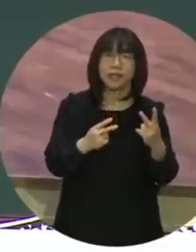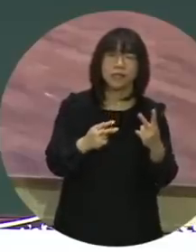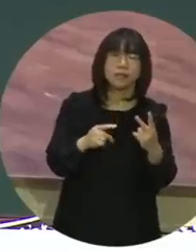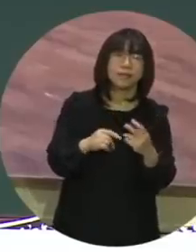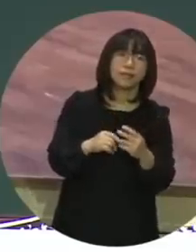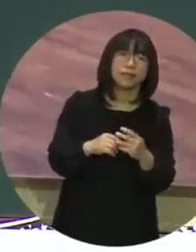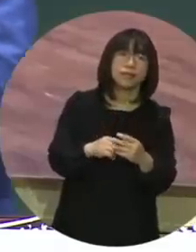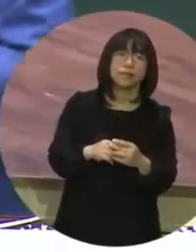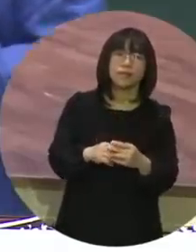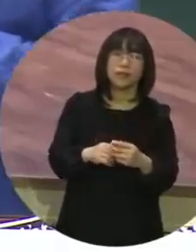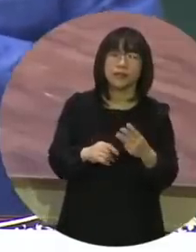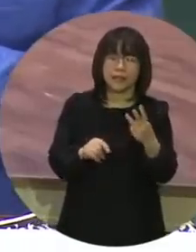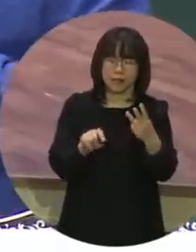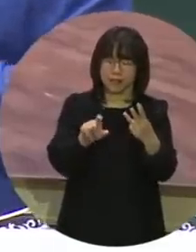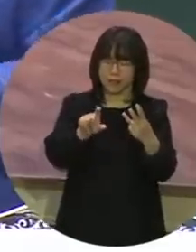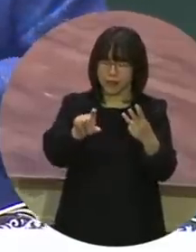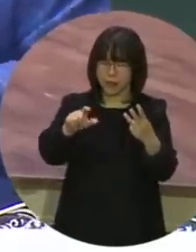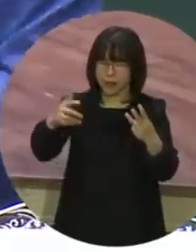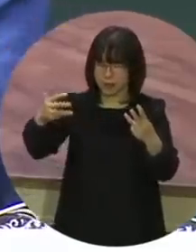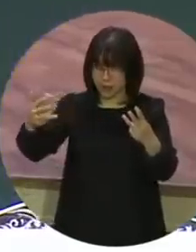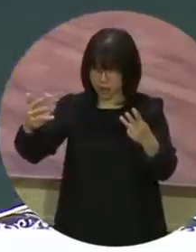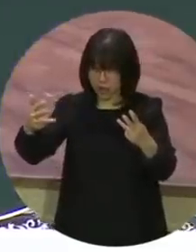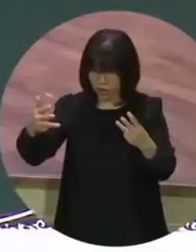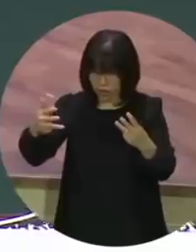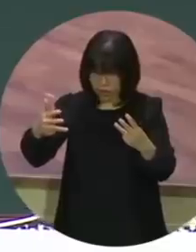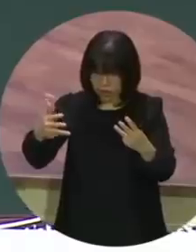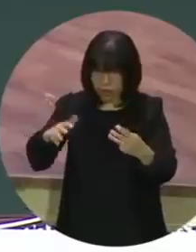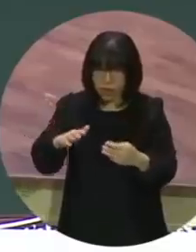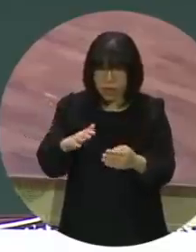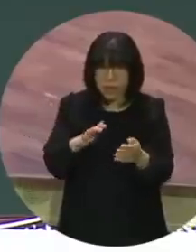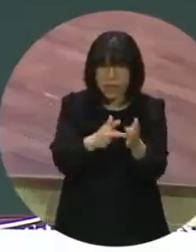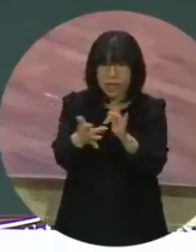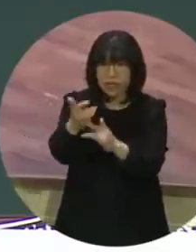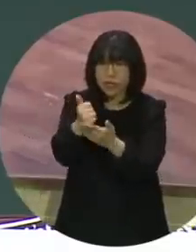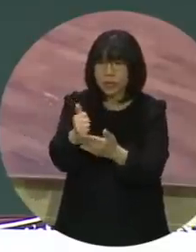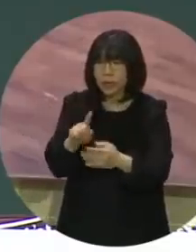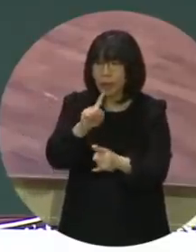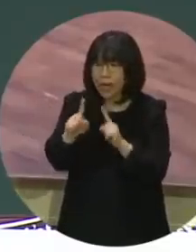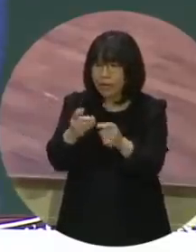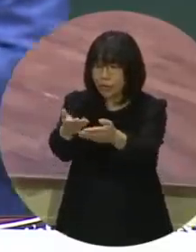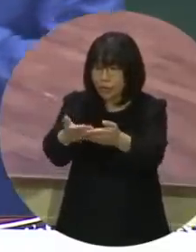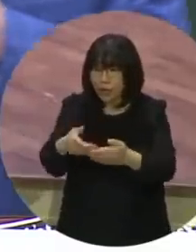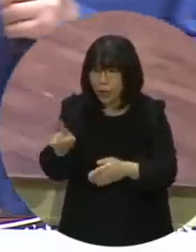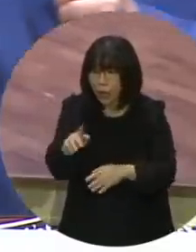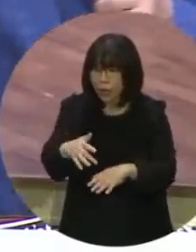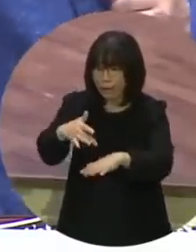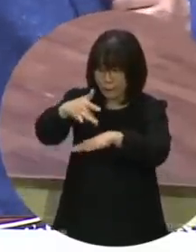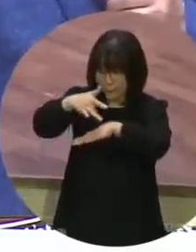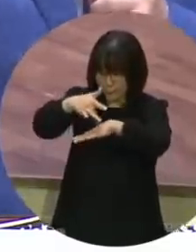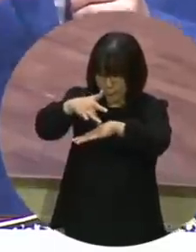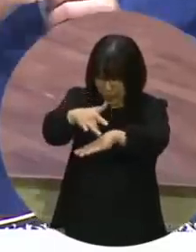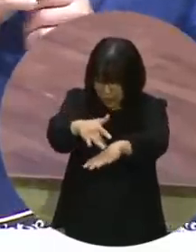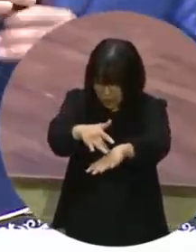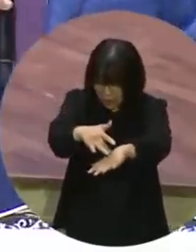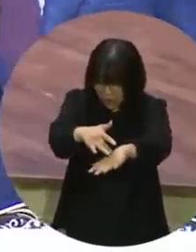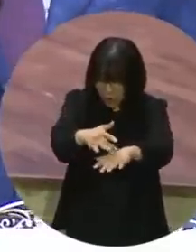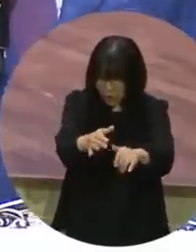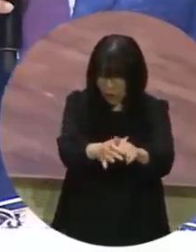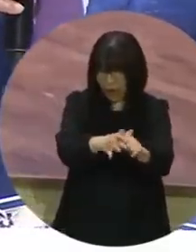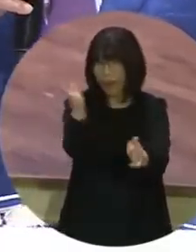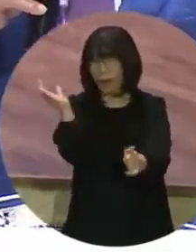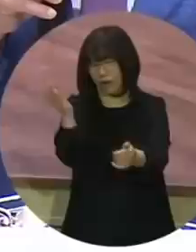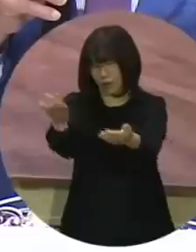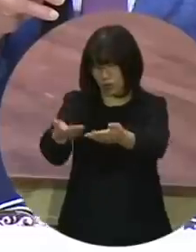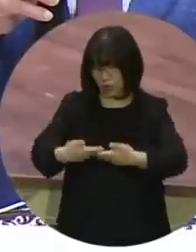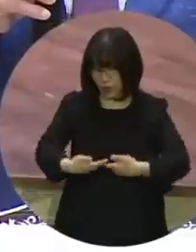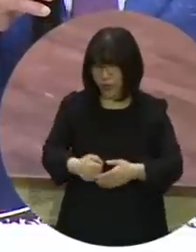예수님이 뭘 오라고 했냐? 우리를요, 마귀, 우리를 언제나 마귀 권세에서 해방시켜 주었어요. 끝난